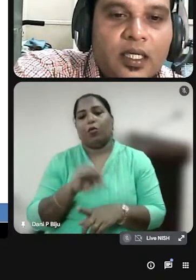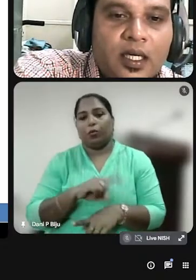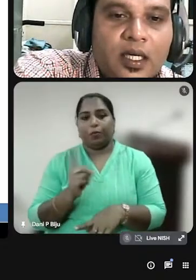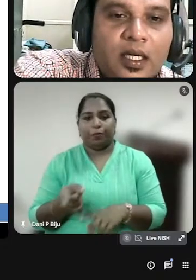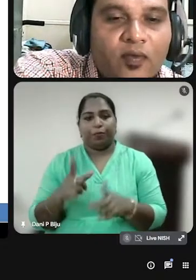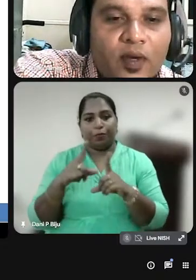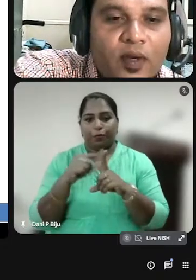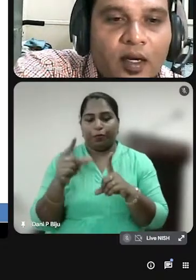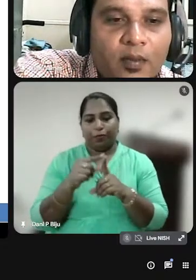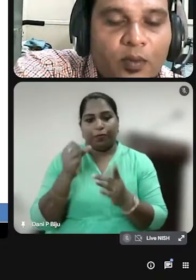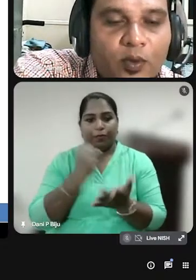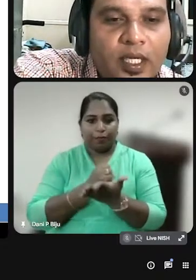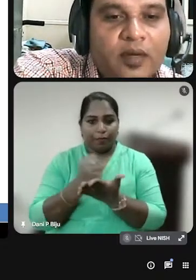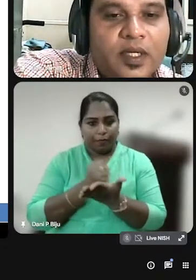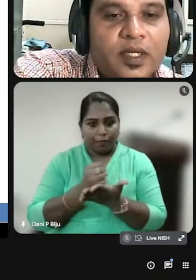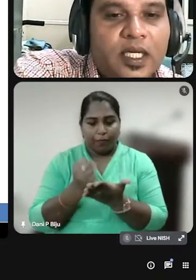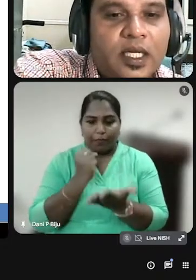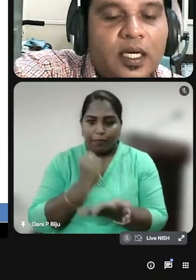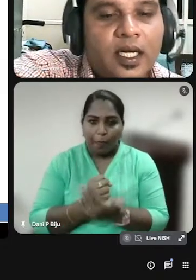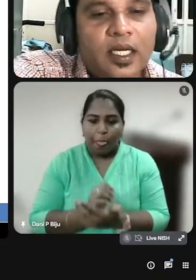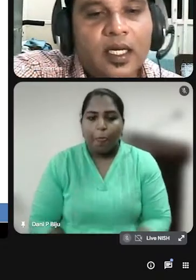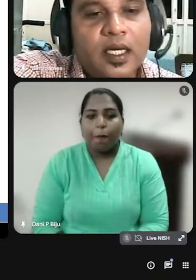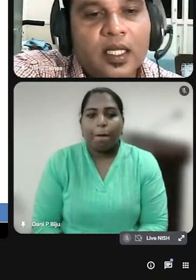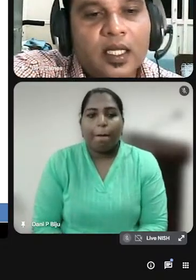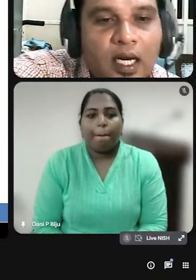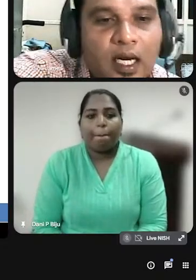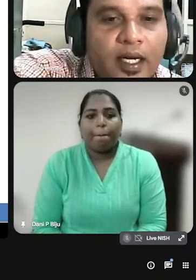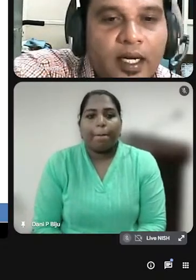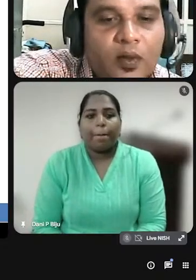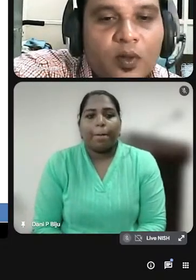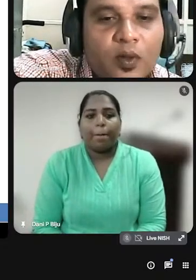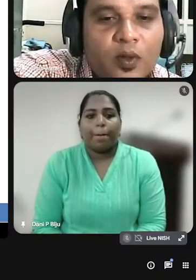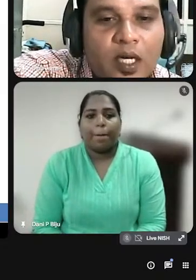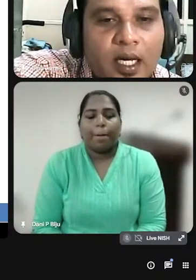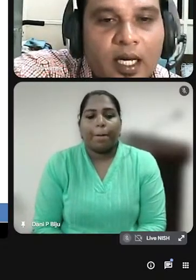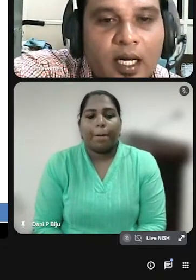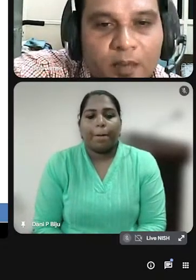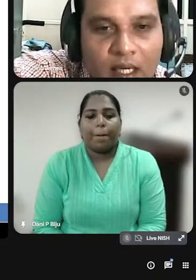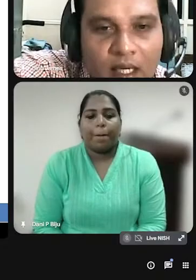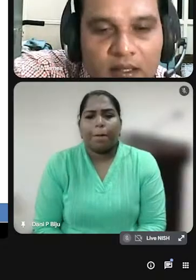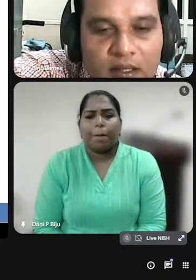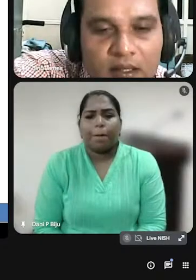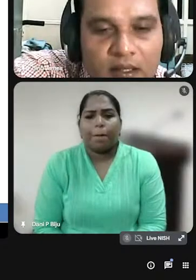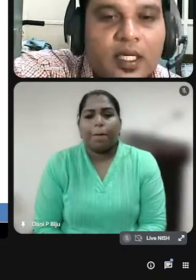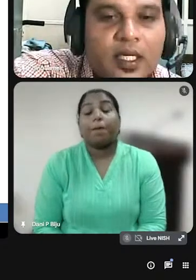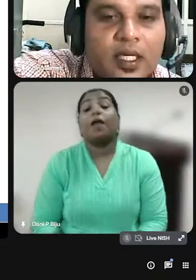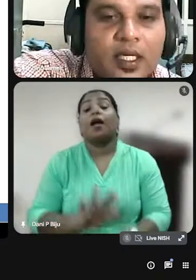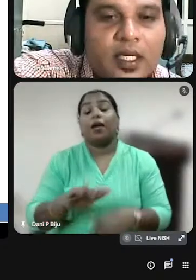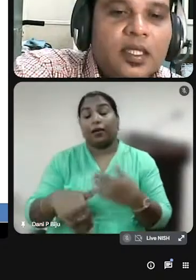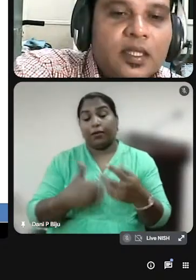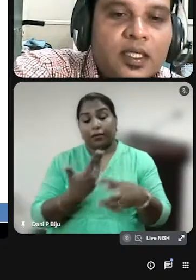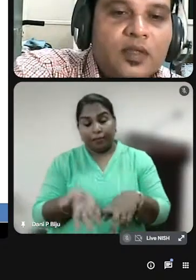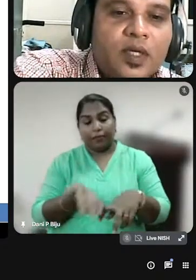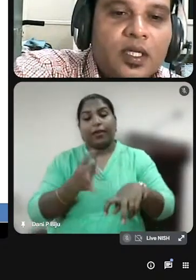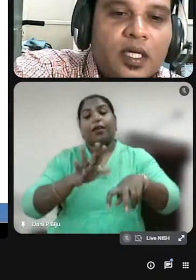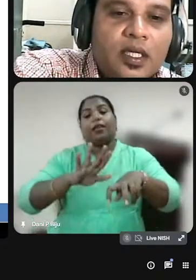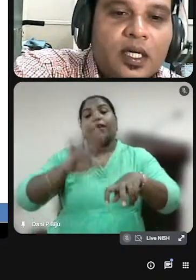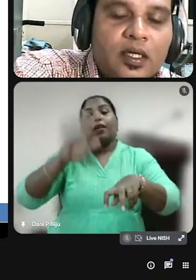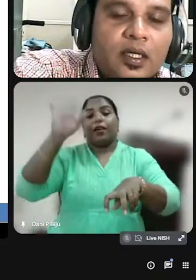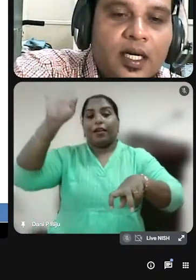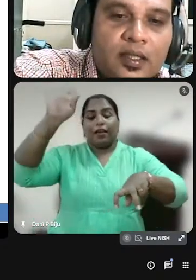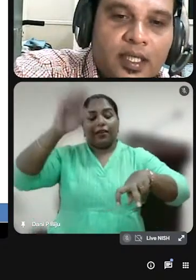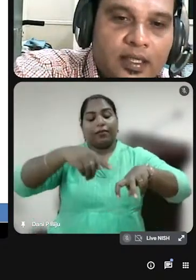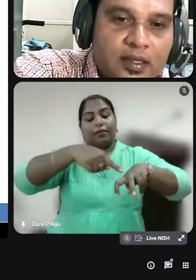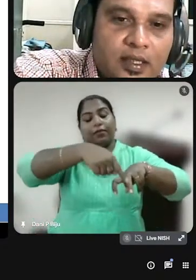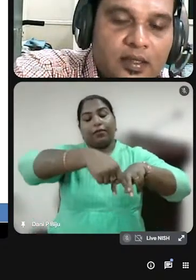ഈ മുട്ടിൽ വെച്ചിരിക്കുന്ന കൈ താഴേക്ക് കൊണ്ടുപോയി കാലിന്റെ പാദത്തിന്റെ അവിടെ ടച്ച് ചെയ്ത് തിരിച്ചു വരുന്ന,